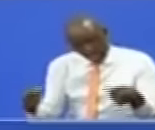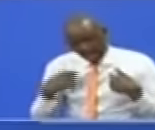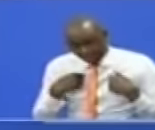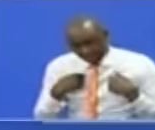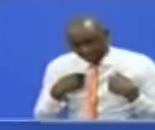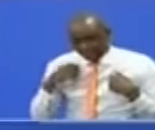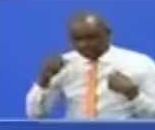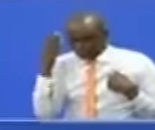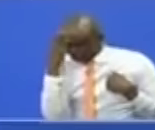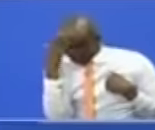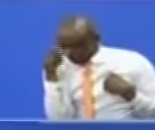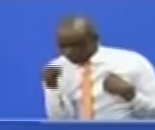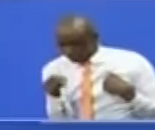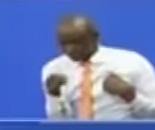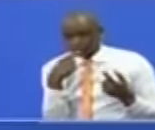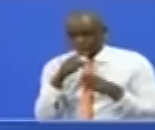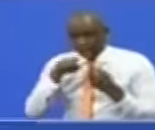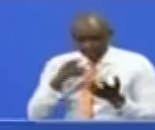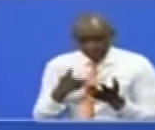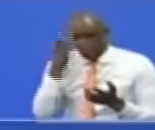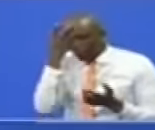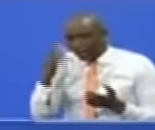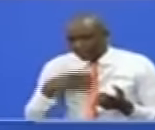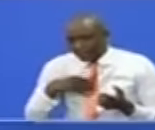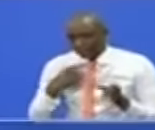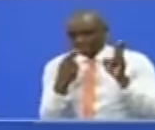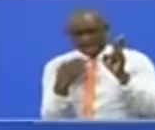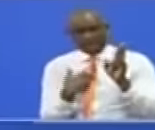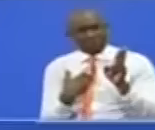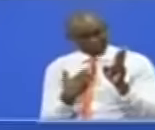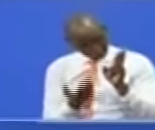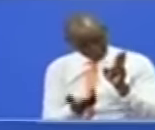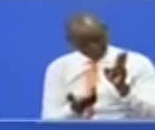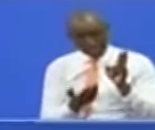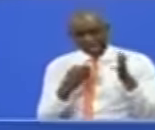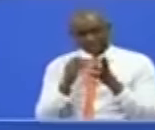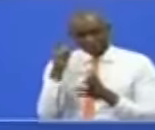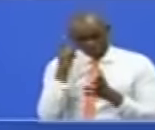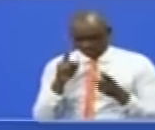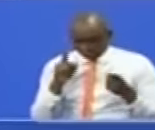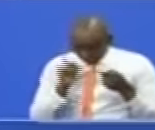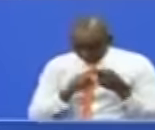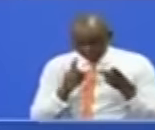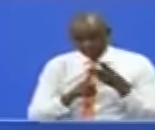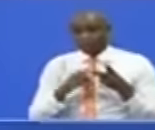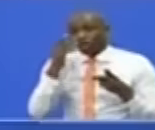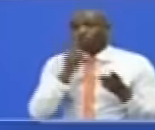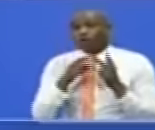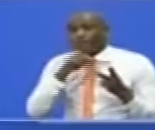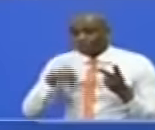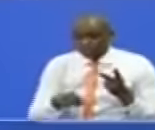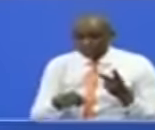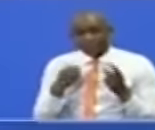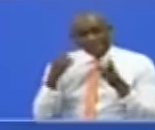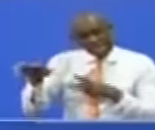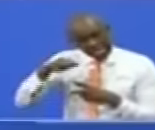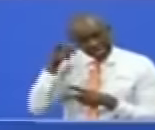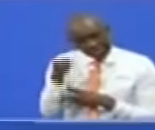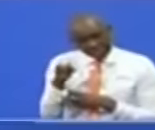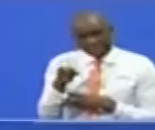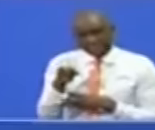Lazima uongee kwanza kuhusu ni kwa nini watu wako na bunduki haramu. Lazima tuongee ni kwa nini sehemu nyingi kwa upande